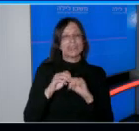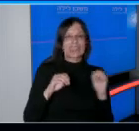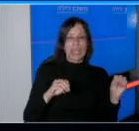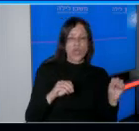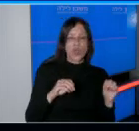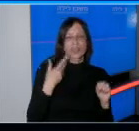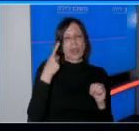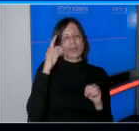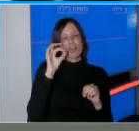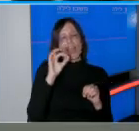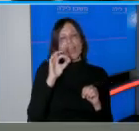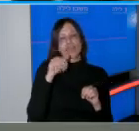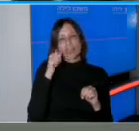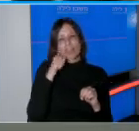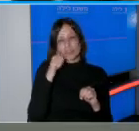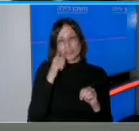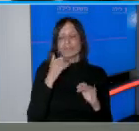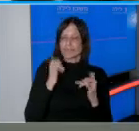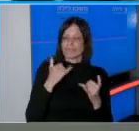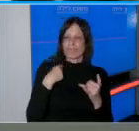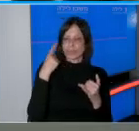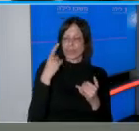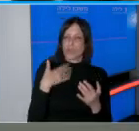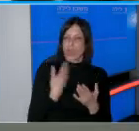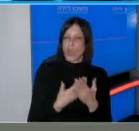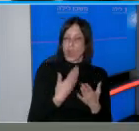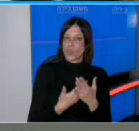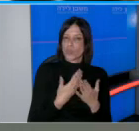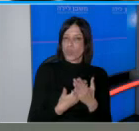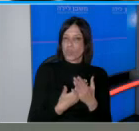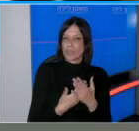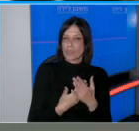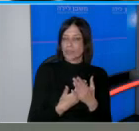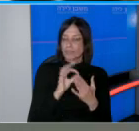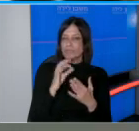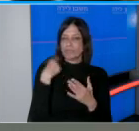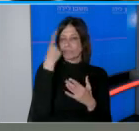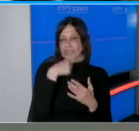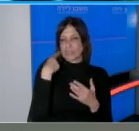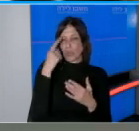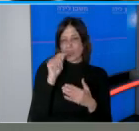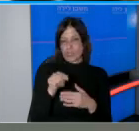של אשכנזיות. כן, אני חושבת שזה קודם כל להודות בממדים המדומיינים של הזהות הזאת,